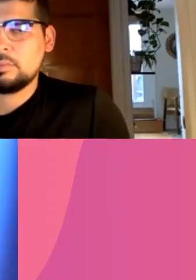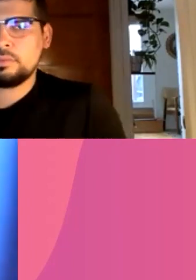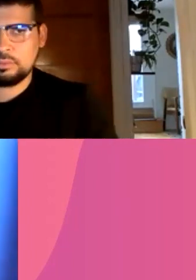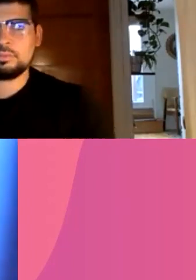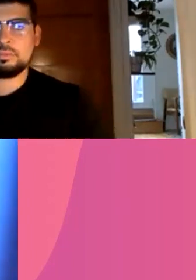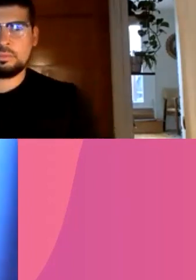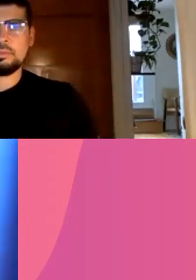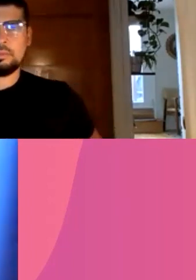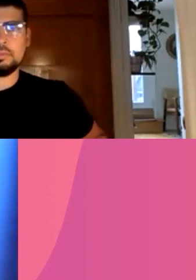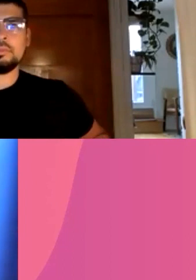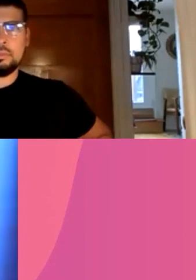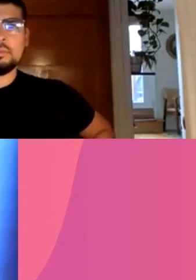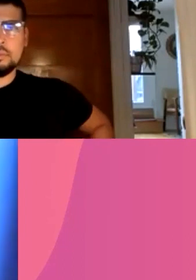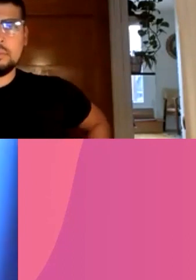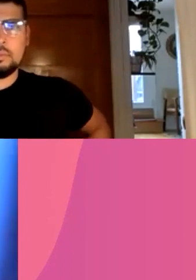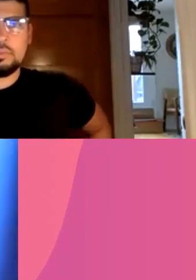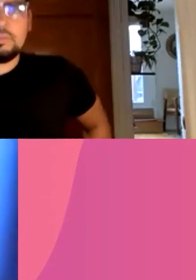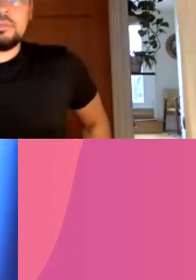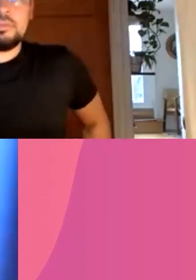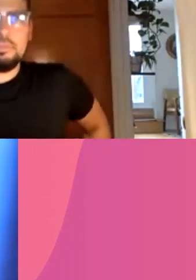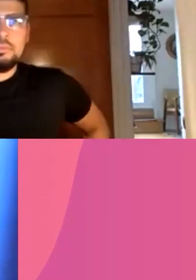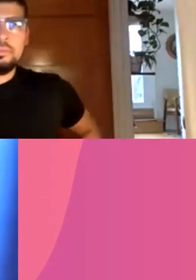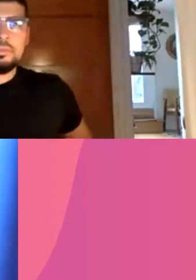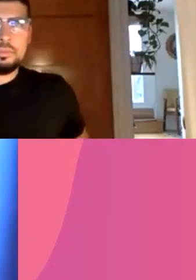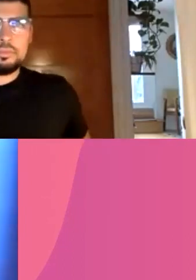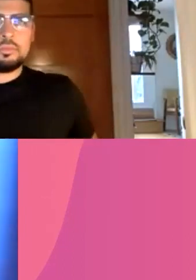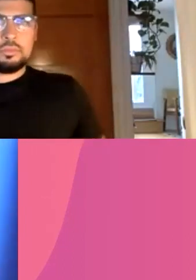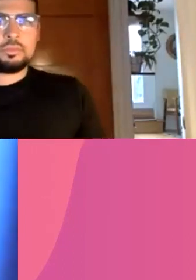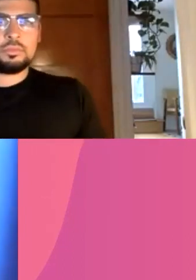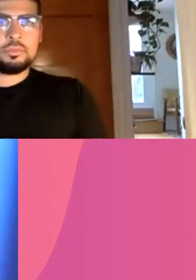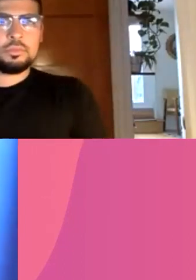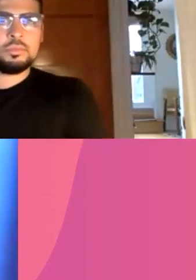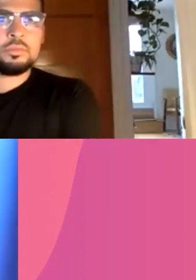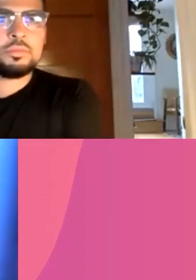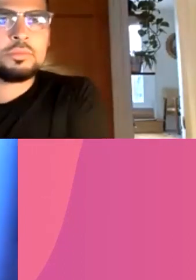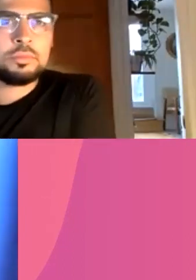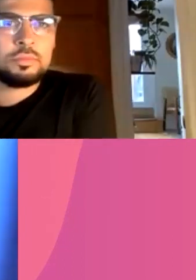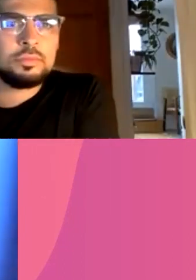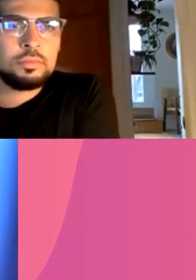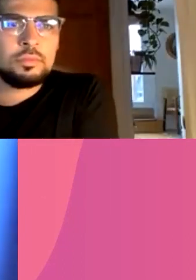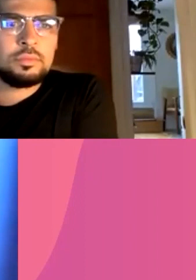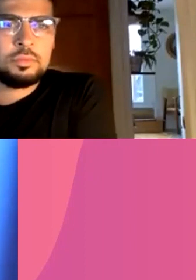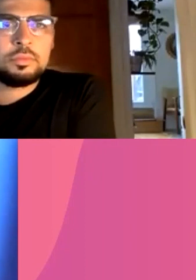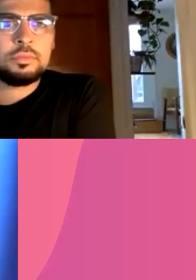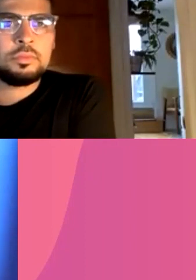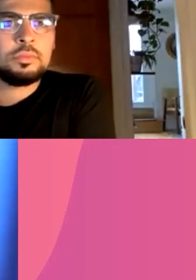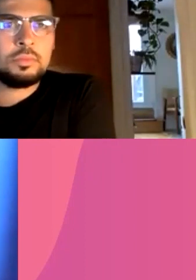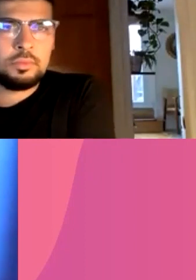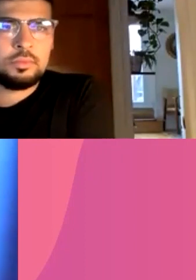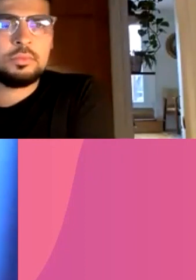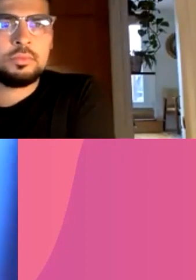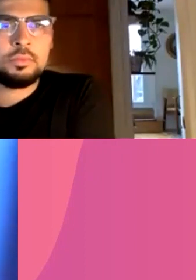question. Je sais que j'ai parlé de la retraumatisation et de la victimisation, et peut-être cela pourrait vous